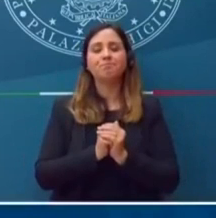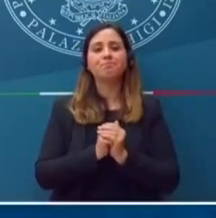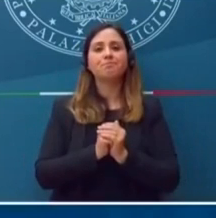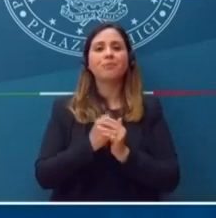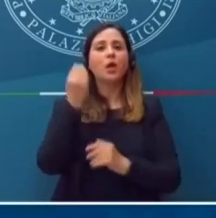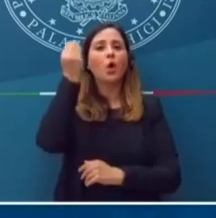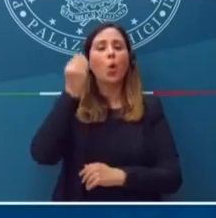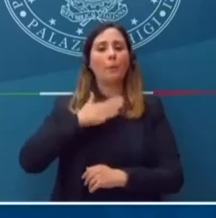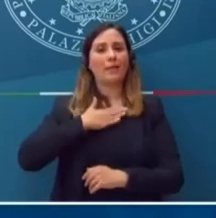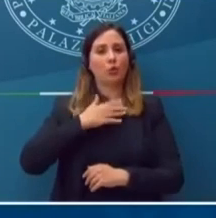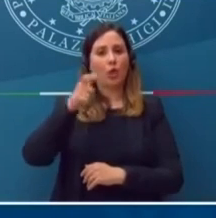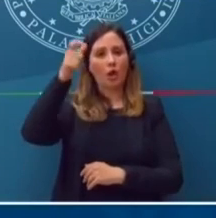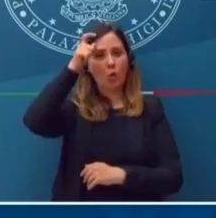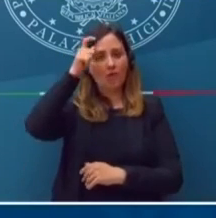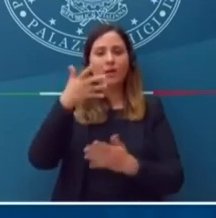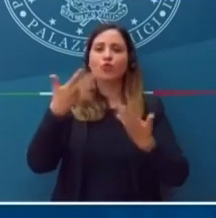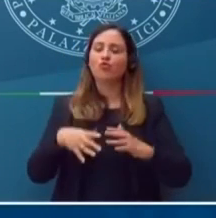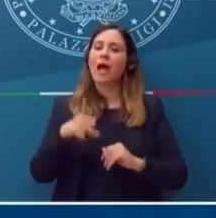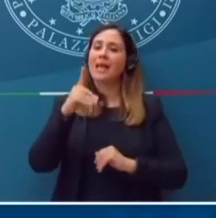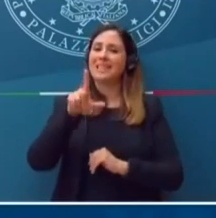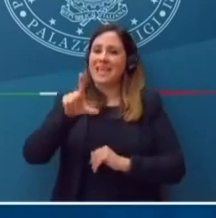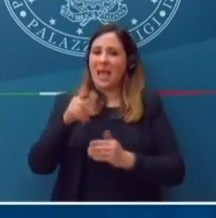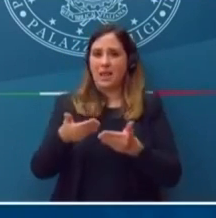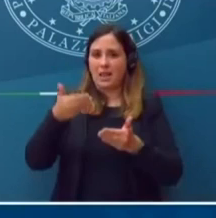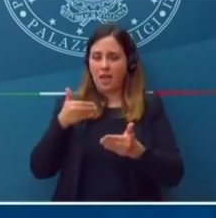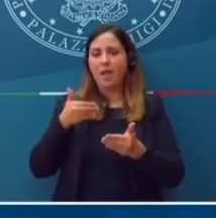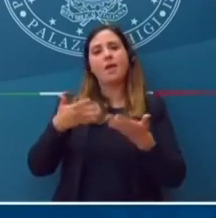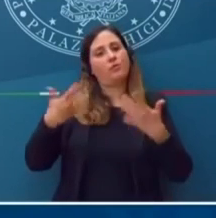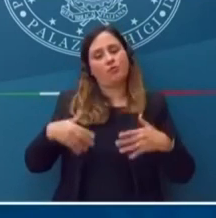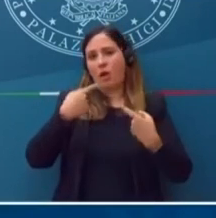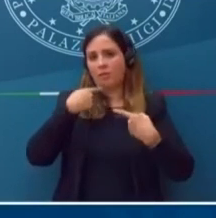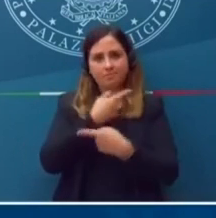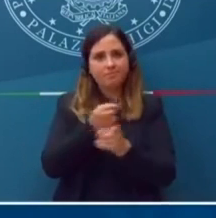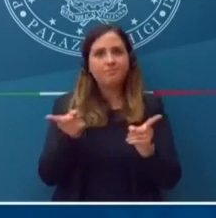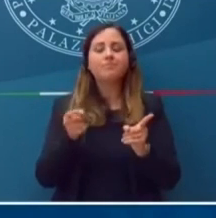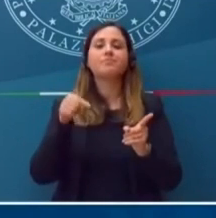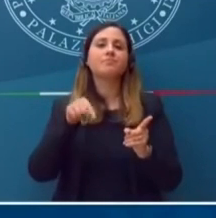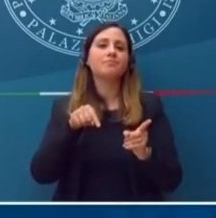espressa nel DL passato e sostanzialmente